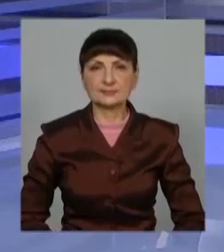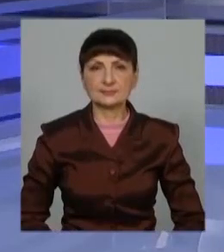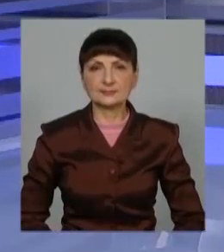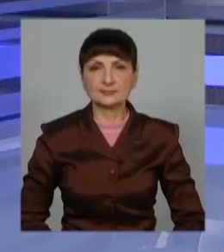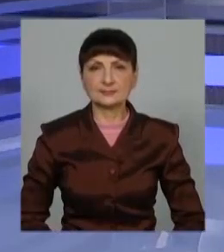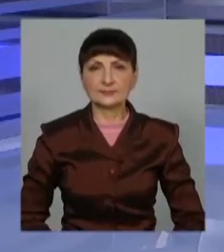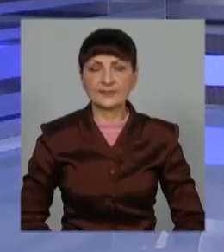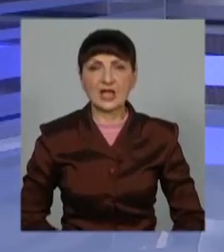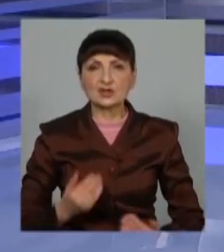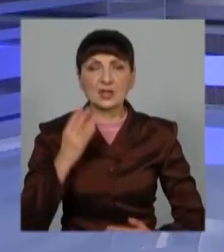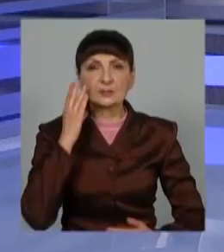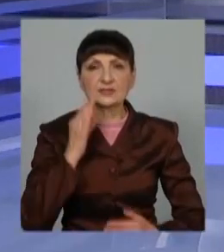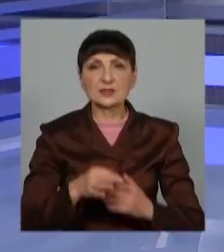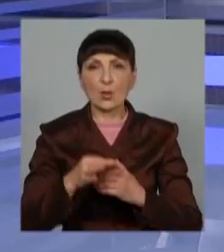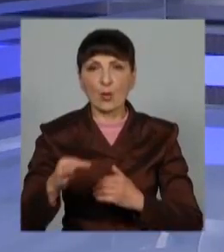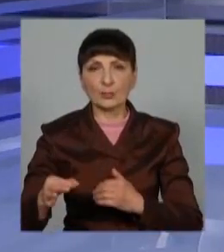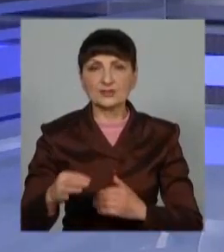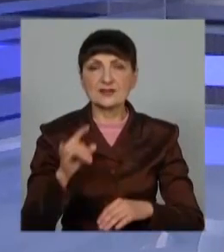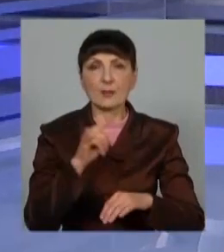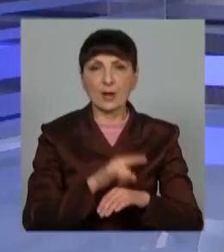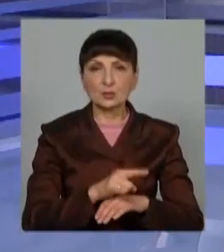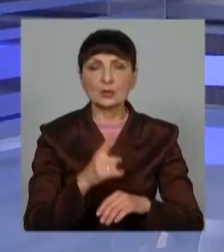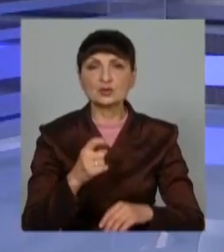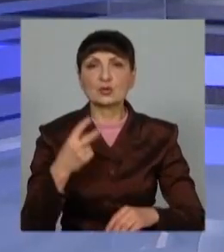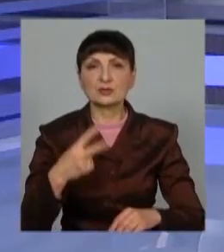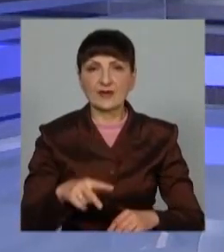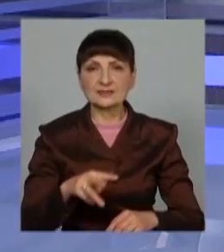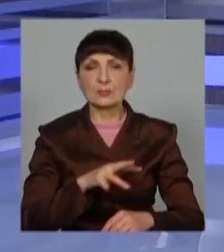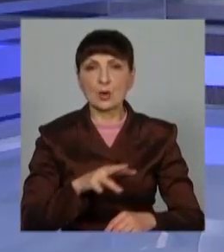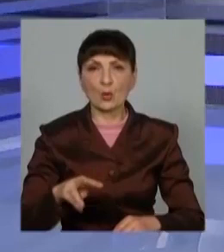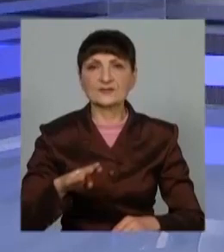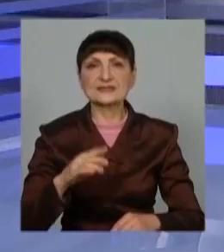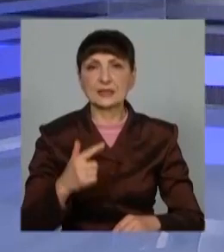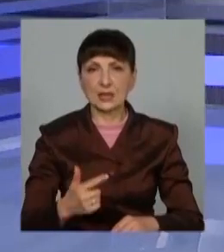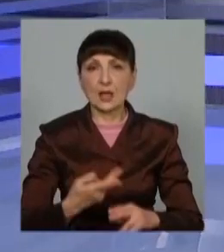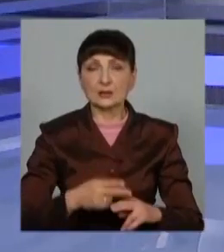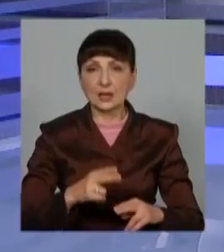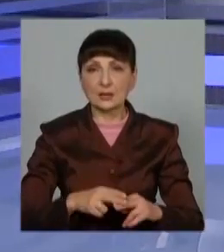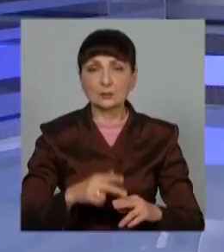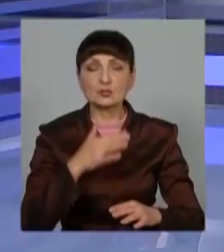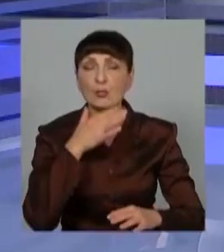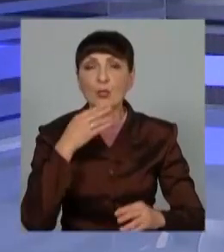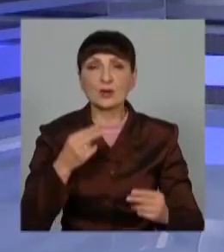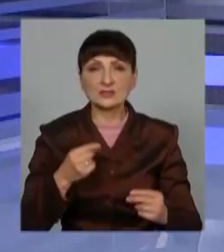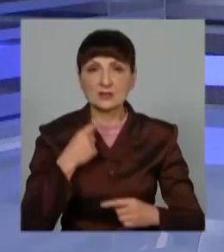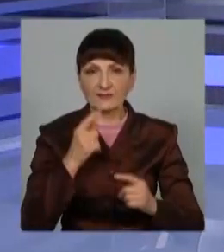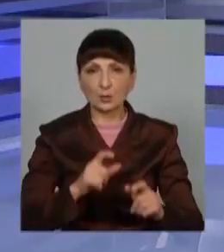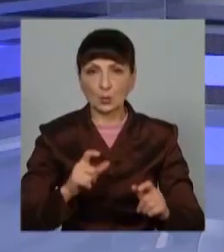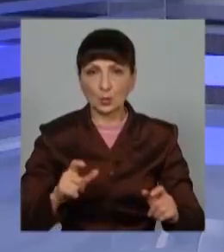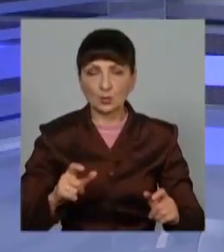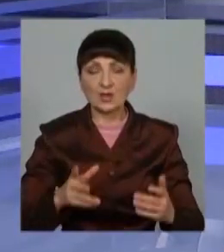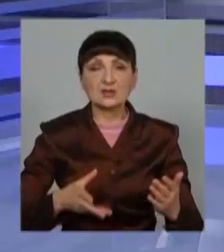жители алматинской области обманули на 120 миллионов тенге такие немалые средства говорят люди